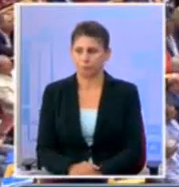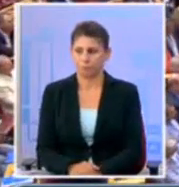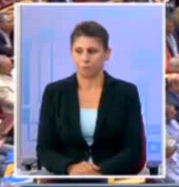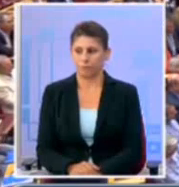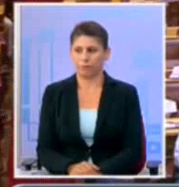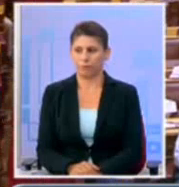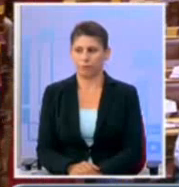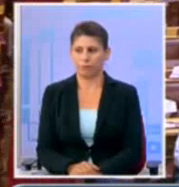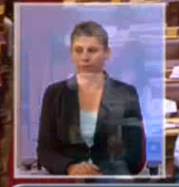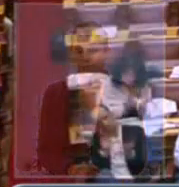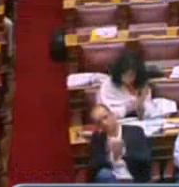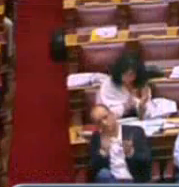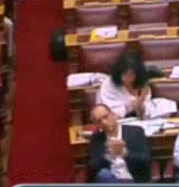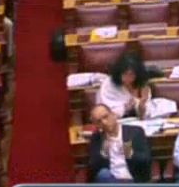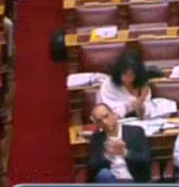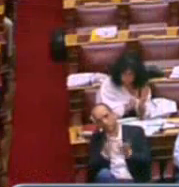θέλετε. Έχετε κι άλλο.